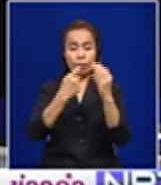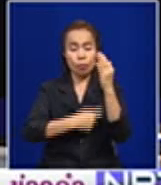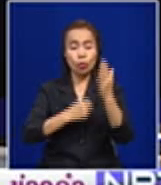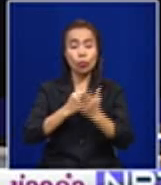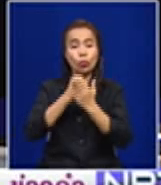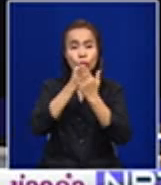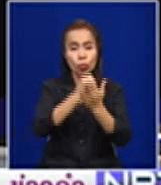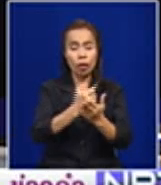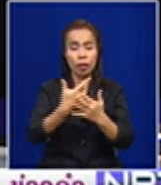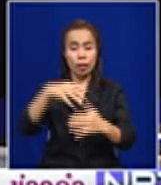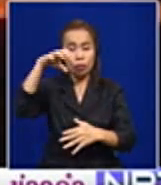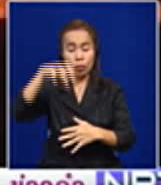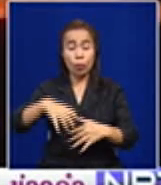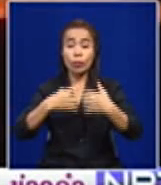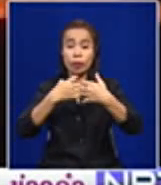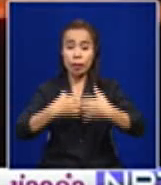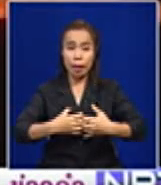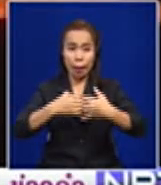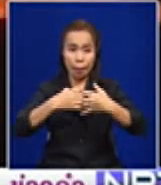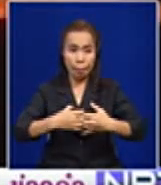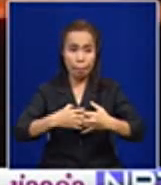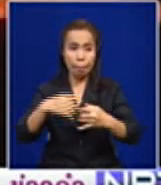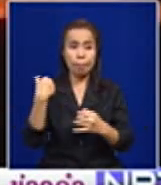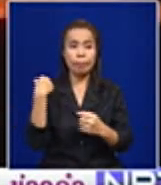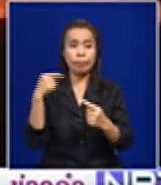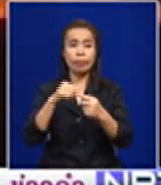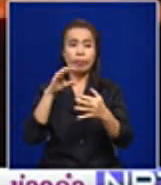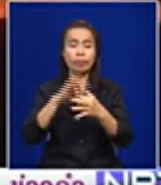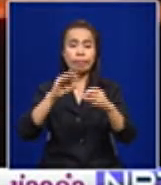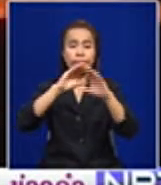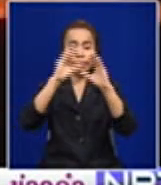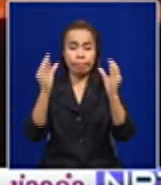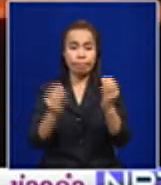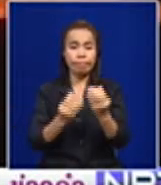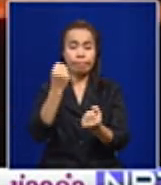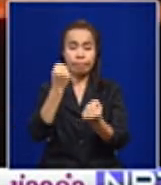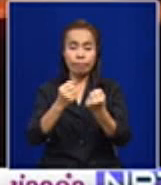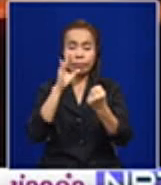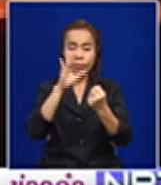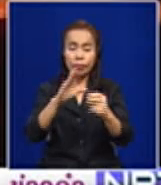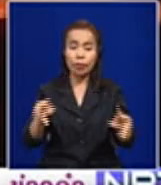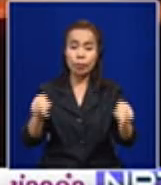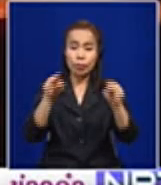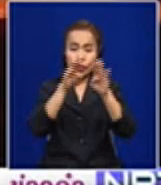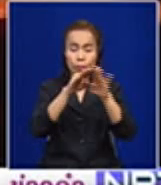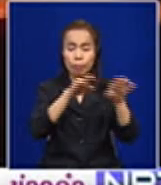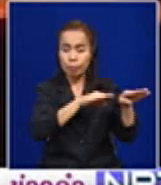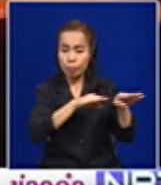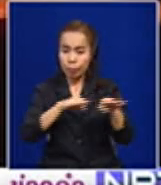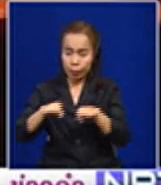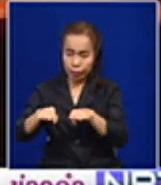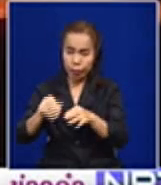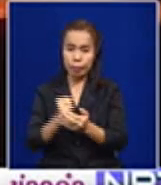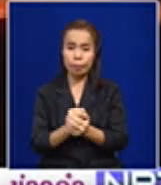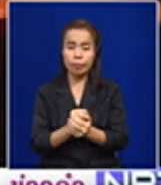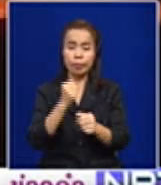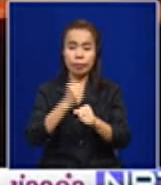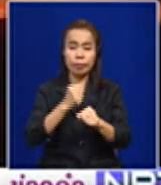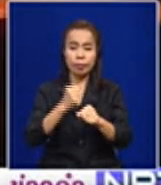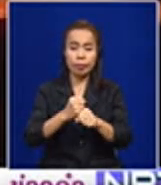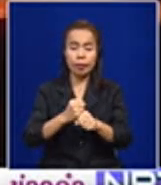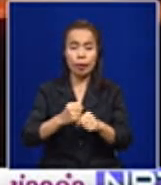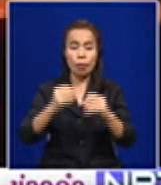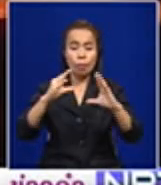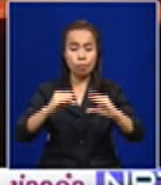กรมโรงงานอุตสาหกรรมครับลงพื้นที่สำรวจโรงงานผลิตยางรถยนต์ในจังหวัดนครปฐมที่มีความพร้อมครับในการเพิ่มปริมาณการผลิตเพื่อแก้ไข